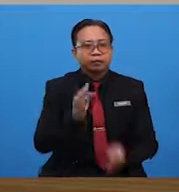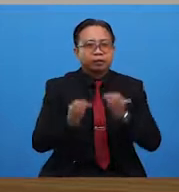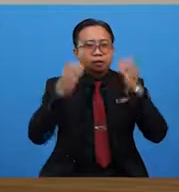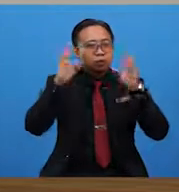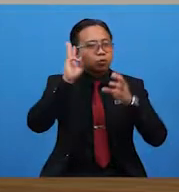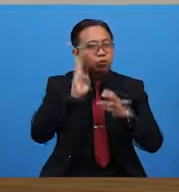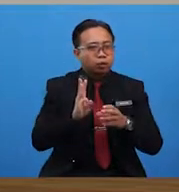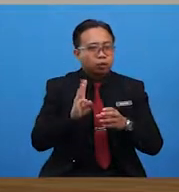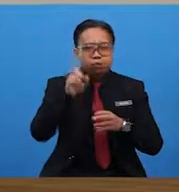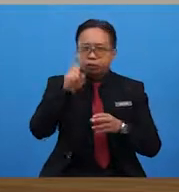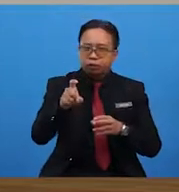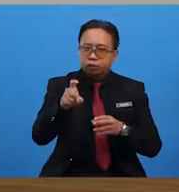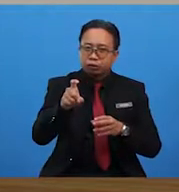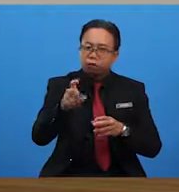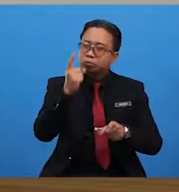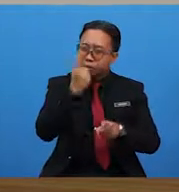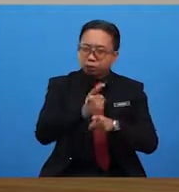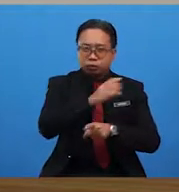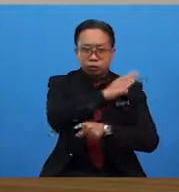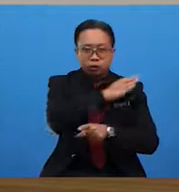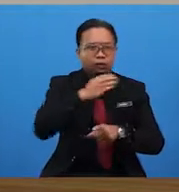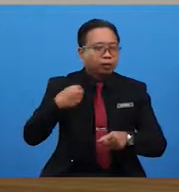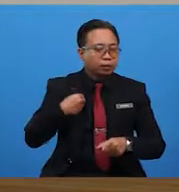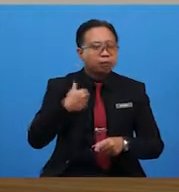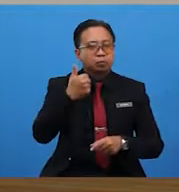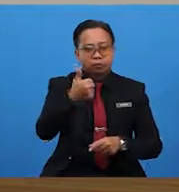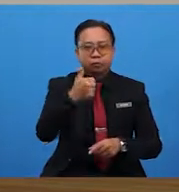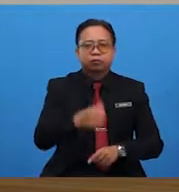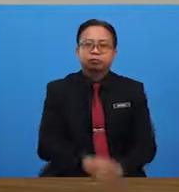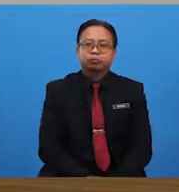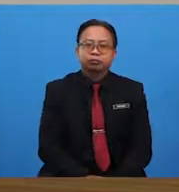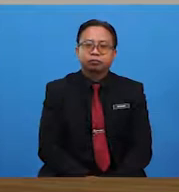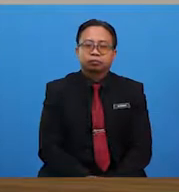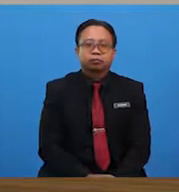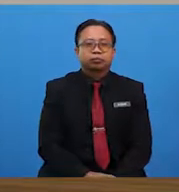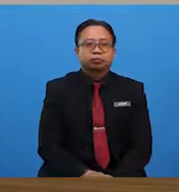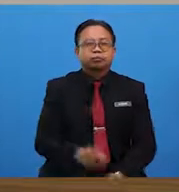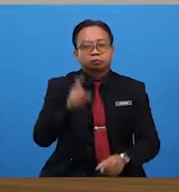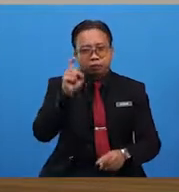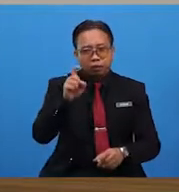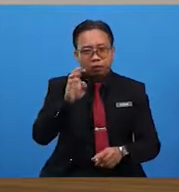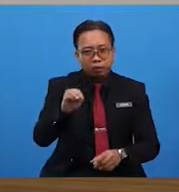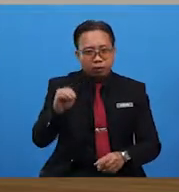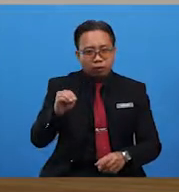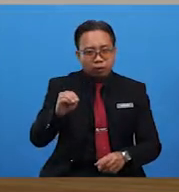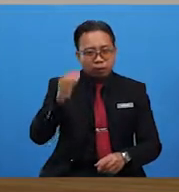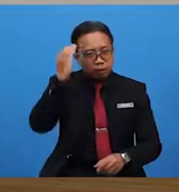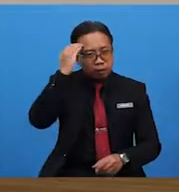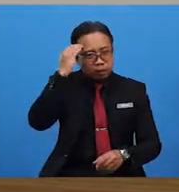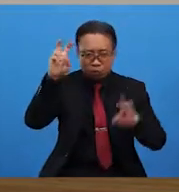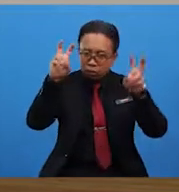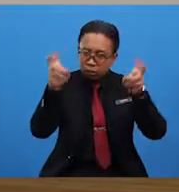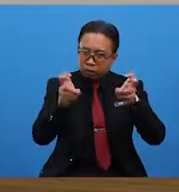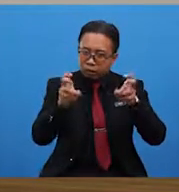semestinya tepat dan pajak seperti pajak Tema merupakan pokok